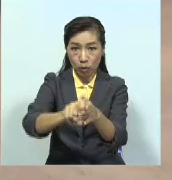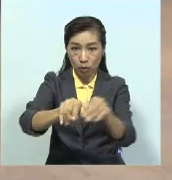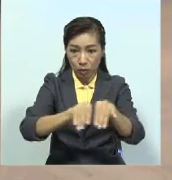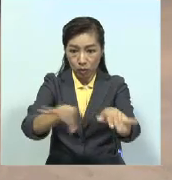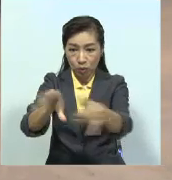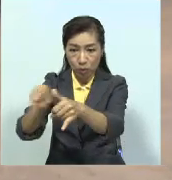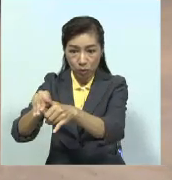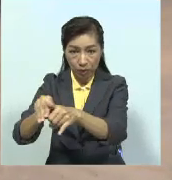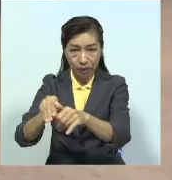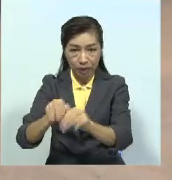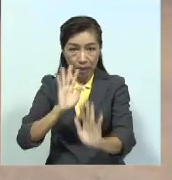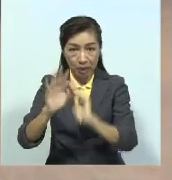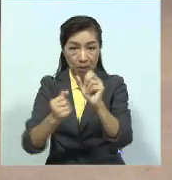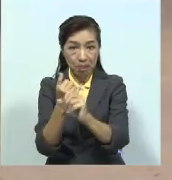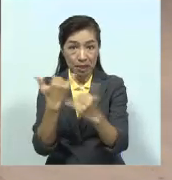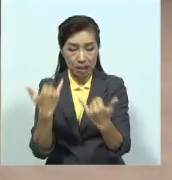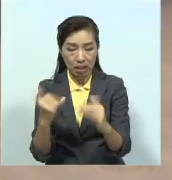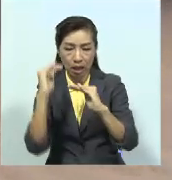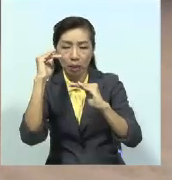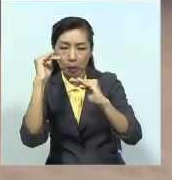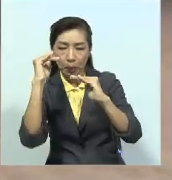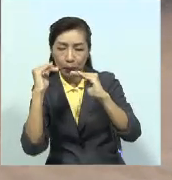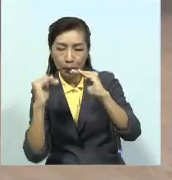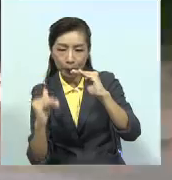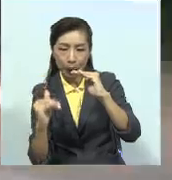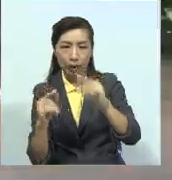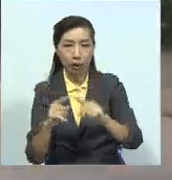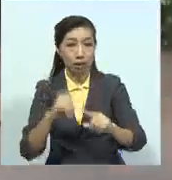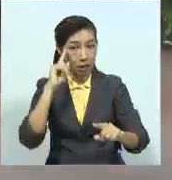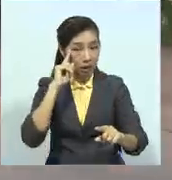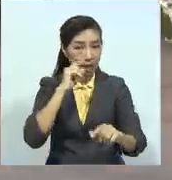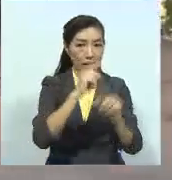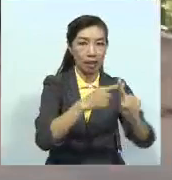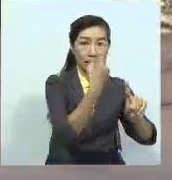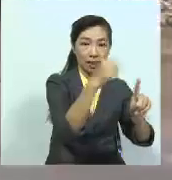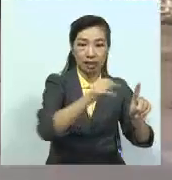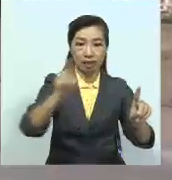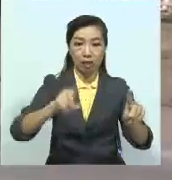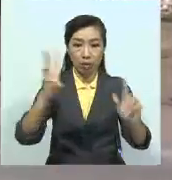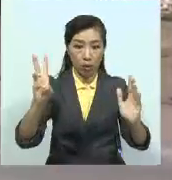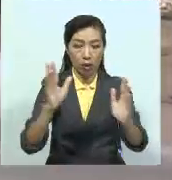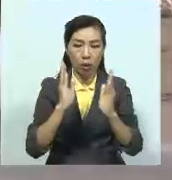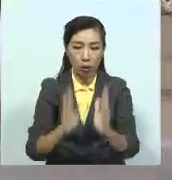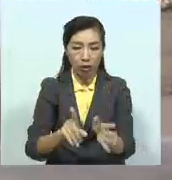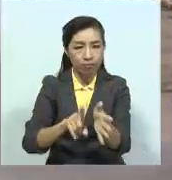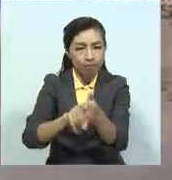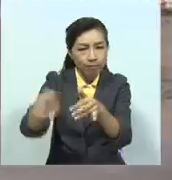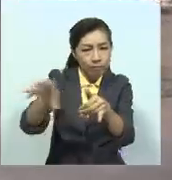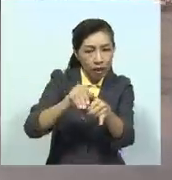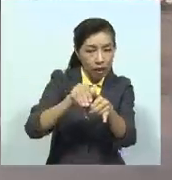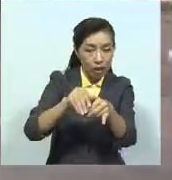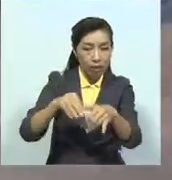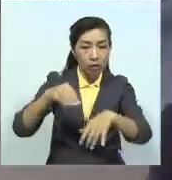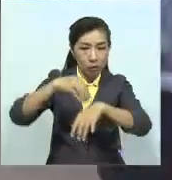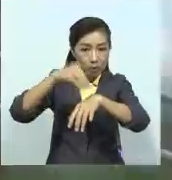ดวิทยากระทรวงสาธารณสุขตั้งแต่ต้นปีถึงต้นเดือนมิถุนายนที่ผ่านมาพบผู้ป่วยโรคไข้เลือดออกแล้ว